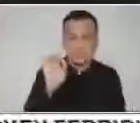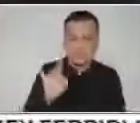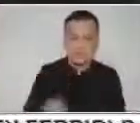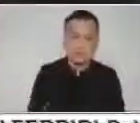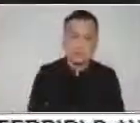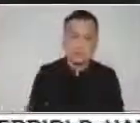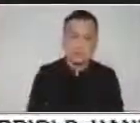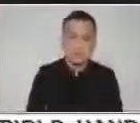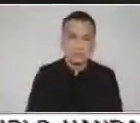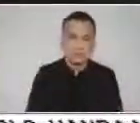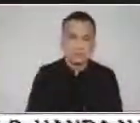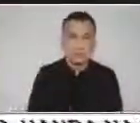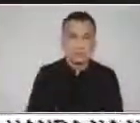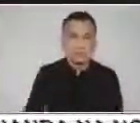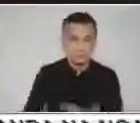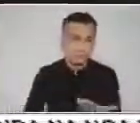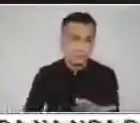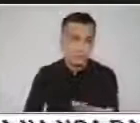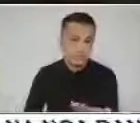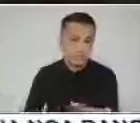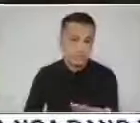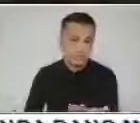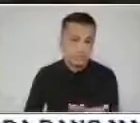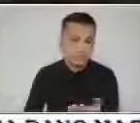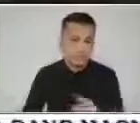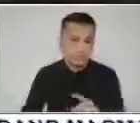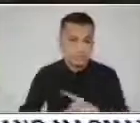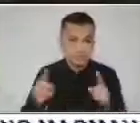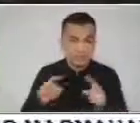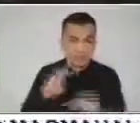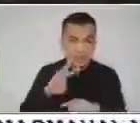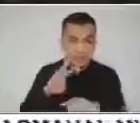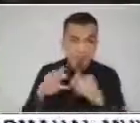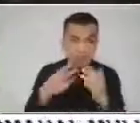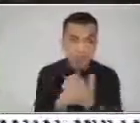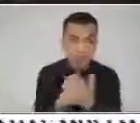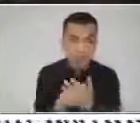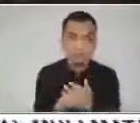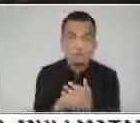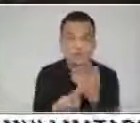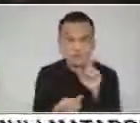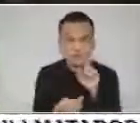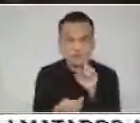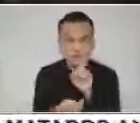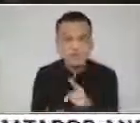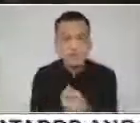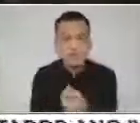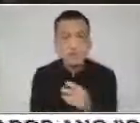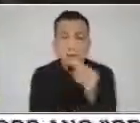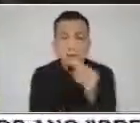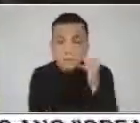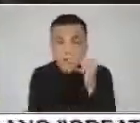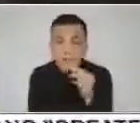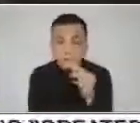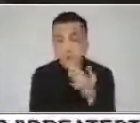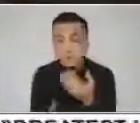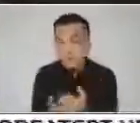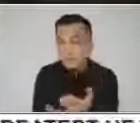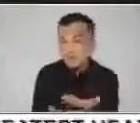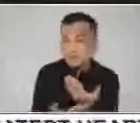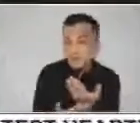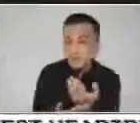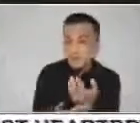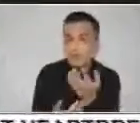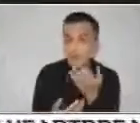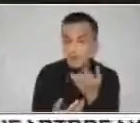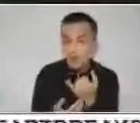halos tabla-tabla lang kami, wala kaming kinikita. Araw-araw. Almost yung tinutubo ko, pambayad lang sa tao, pwesto. Yung para